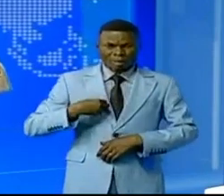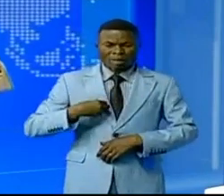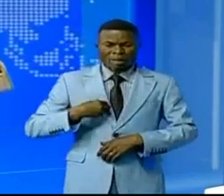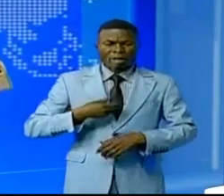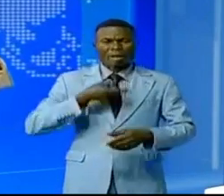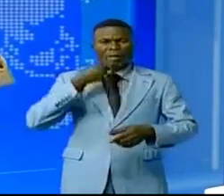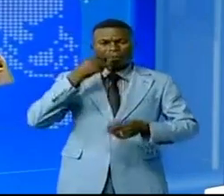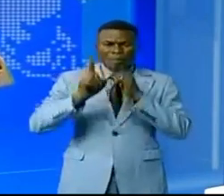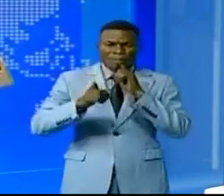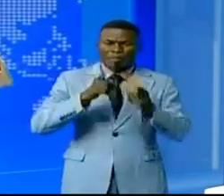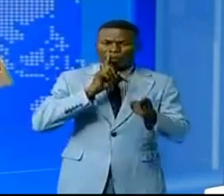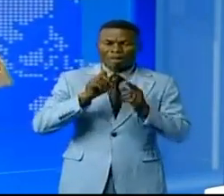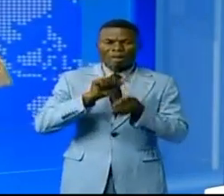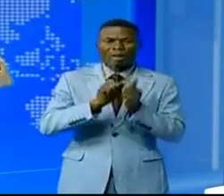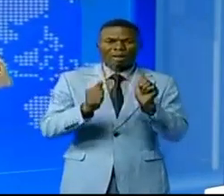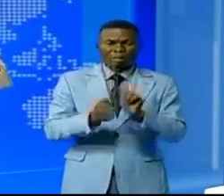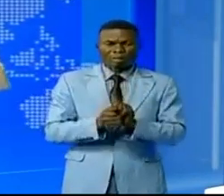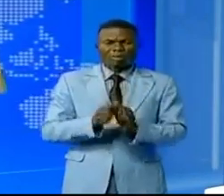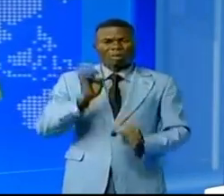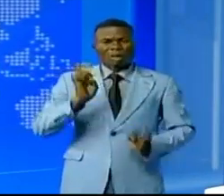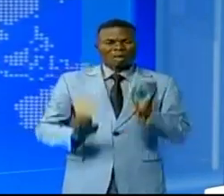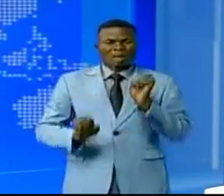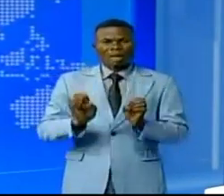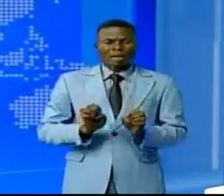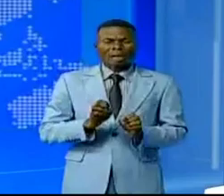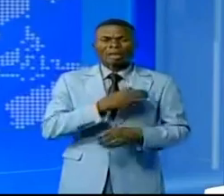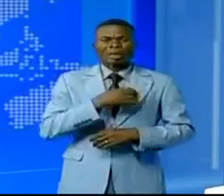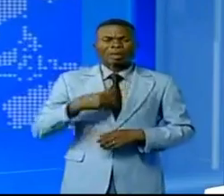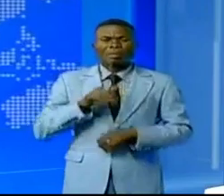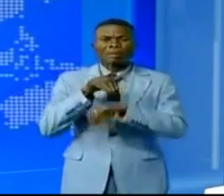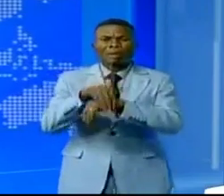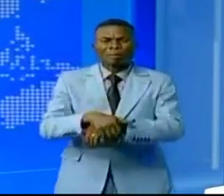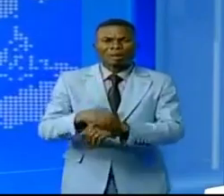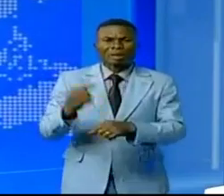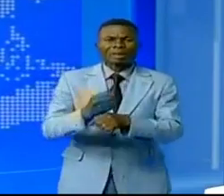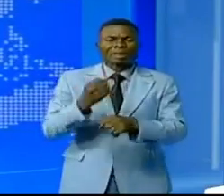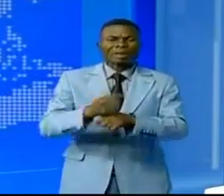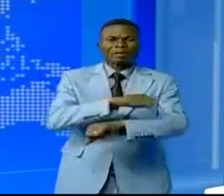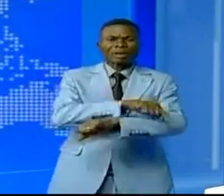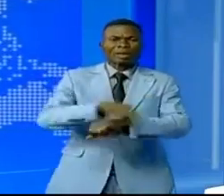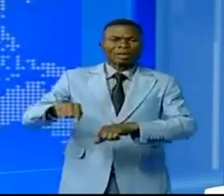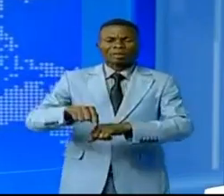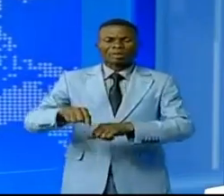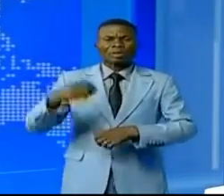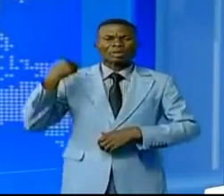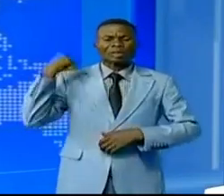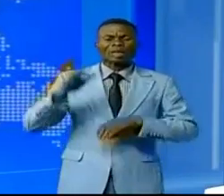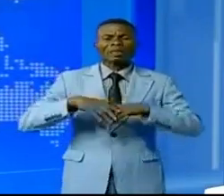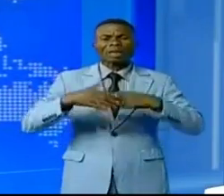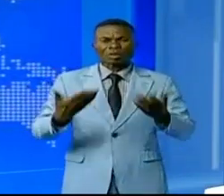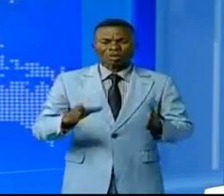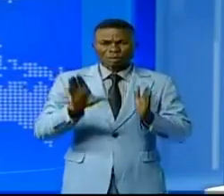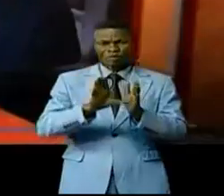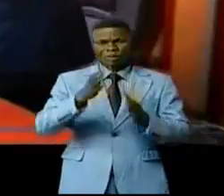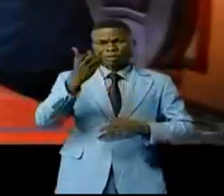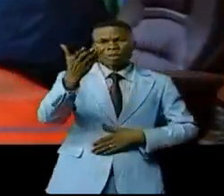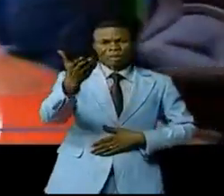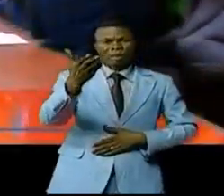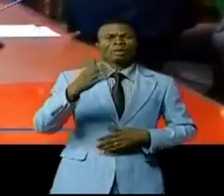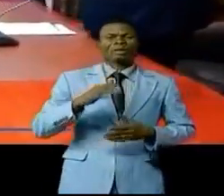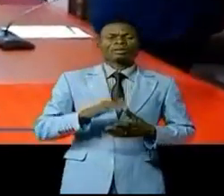Elles ont, entre autres, évalué la participation des femmes dans des instances de prise de décision. Reportage.